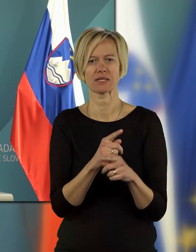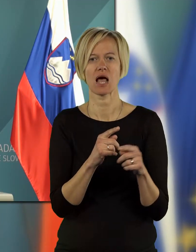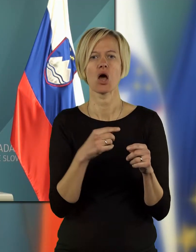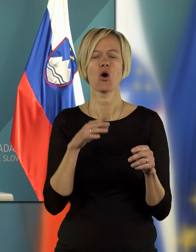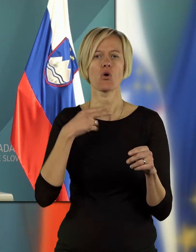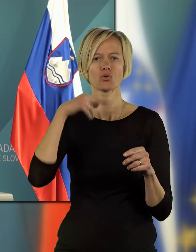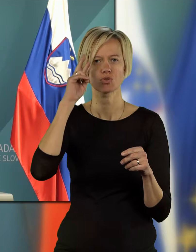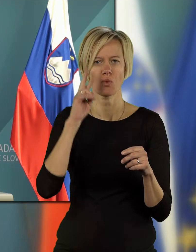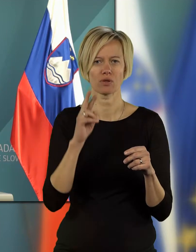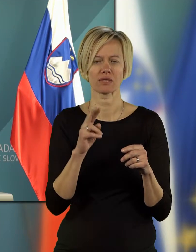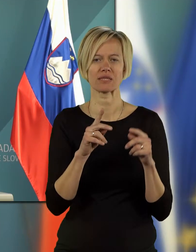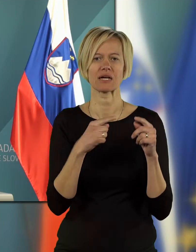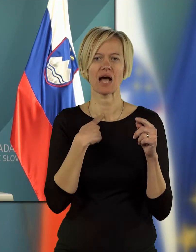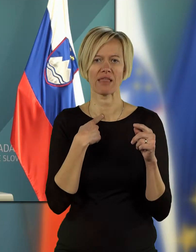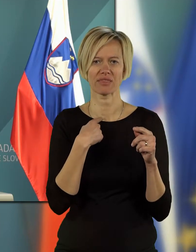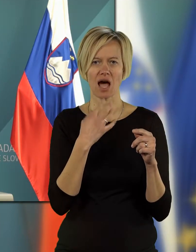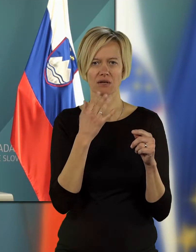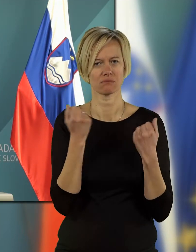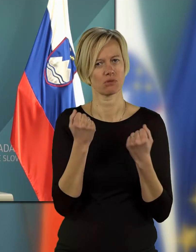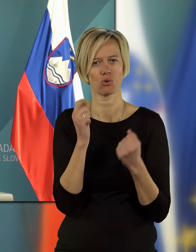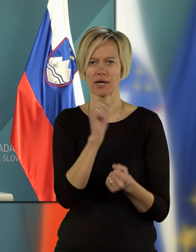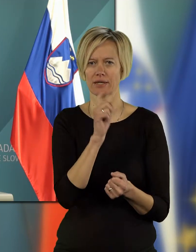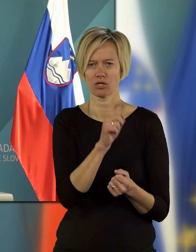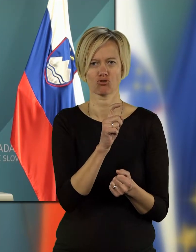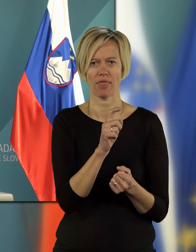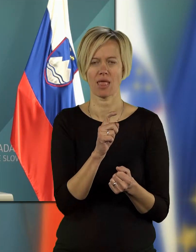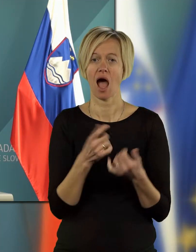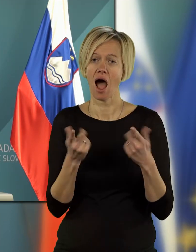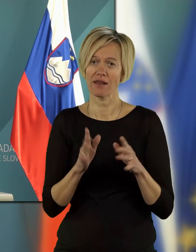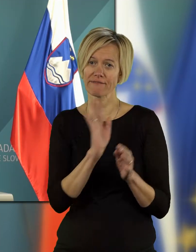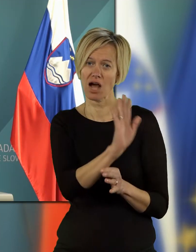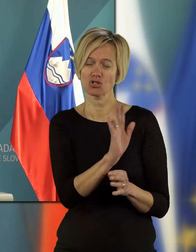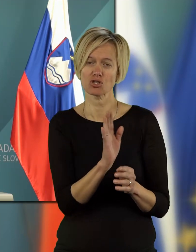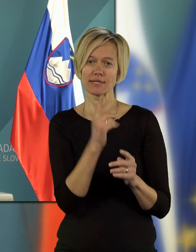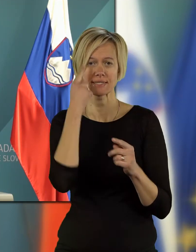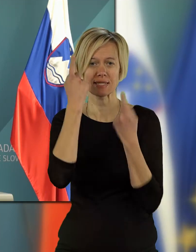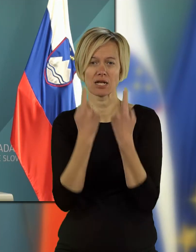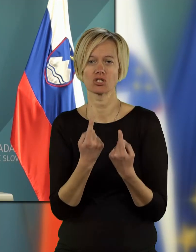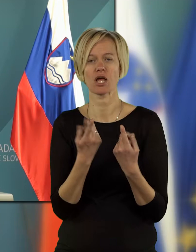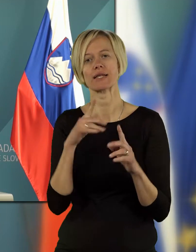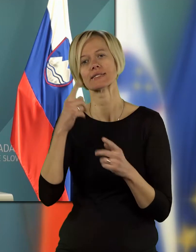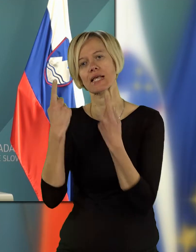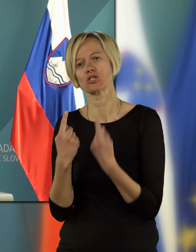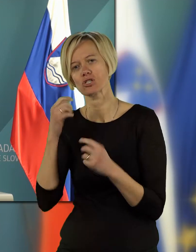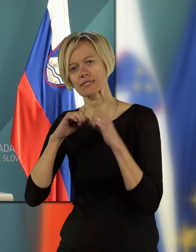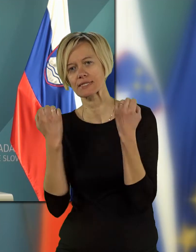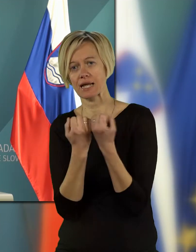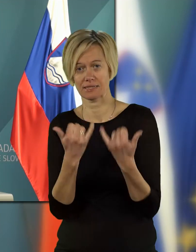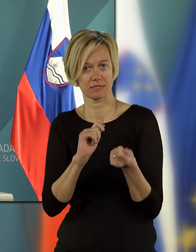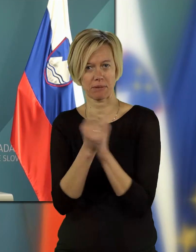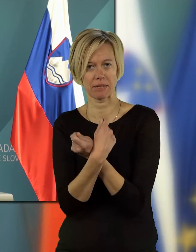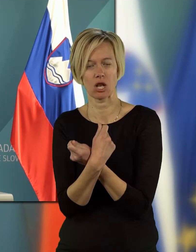Desusa, gospod Gantar, izjemno kritičen do ministrice, se je zdaj to stališče, vaše stališče in stališče stranke kaj